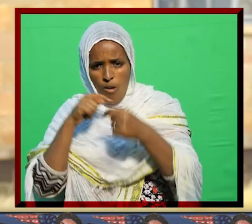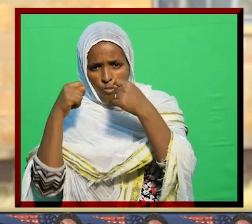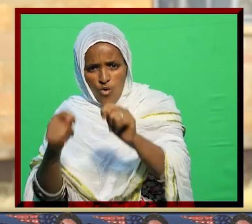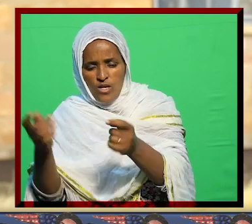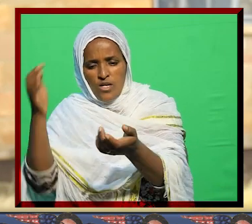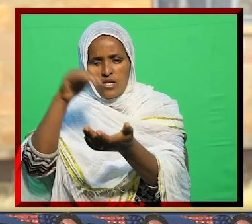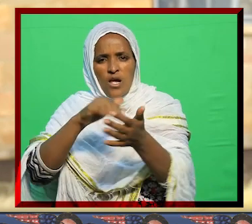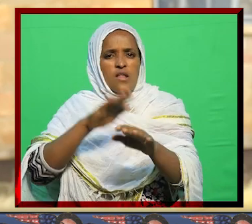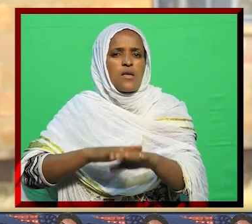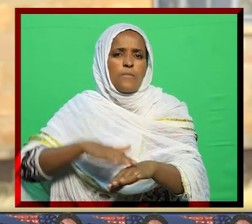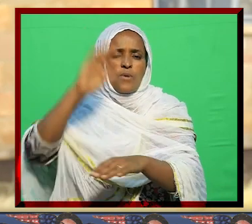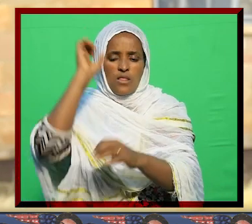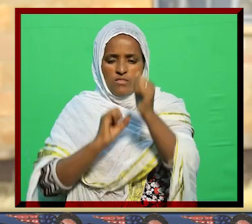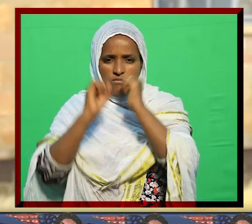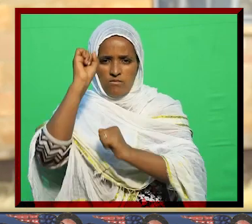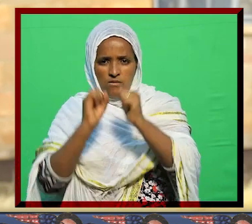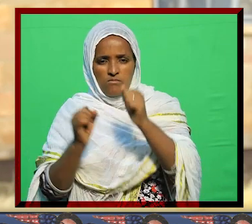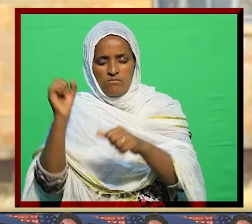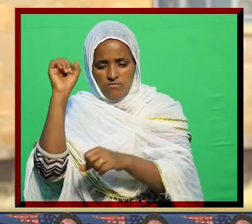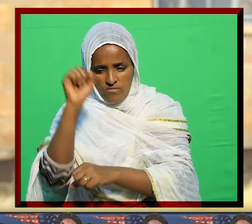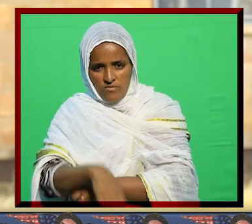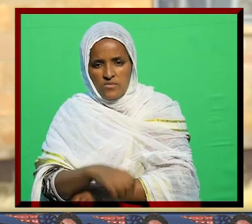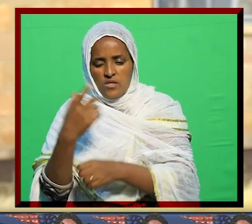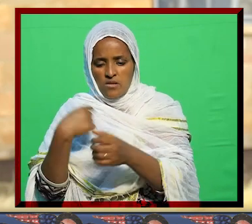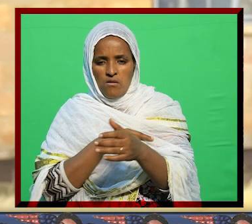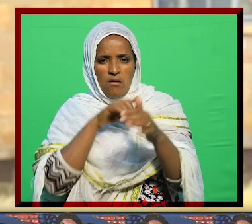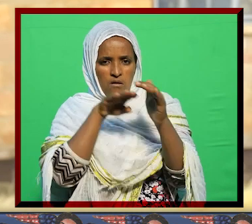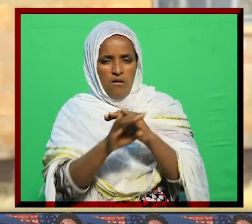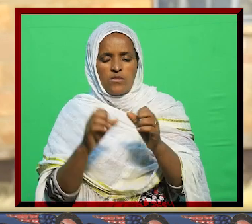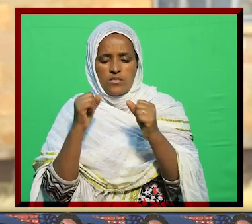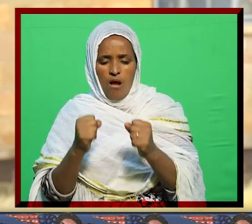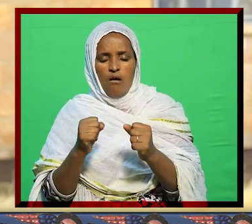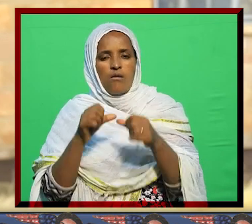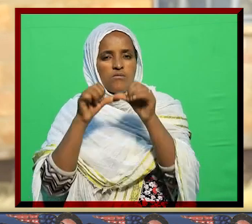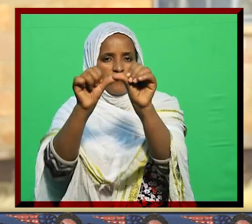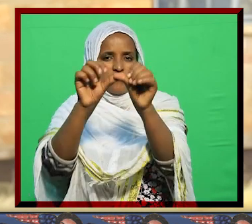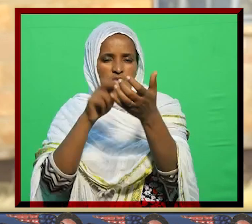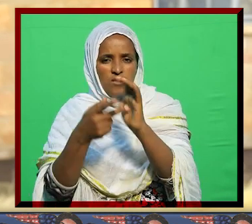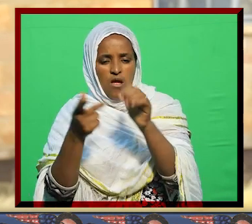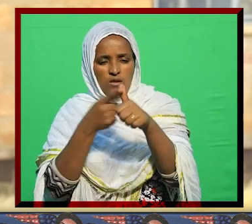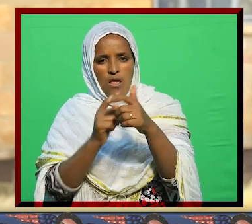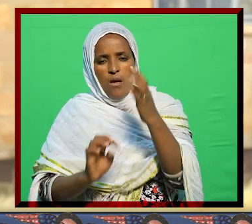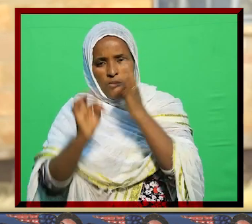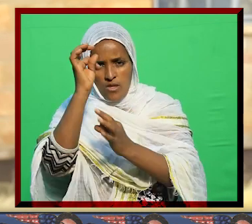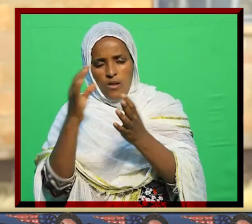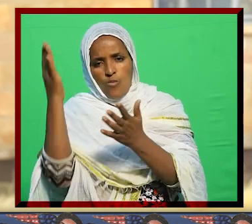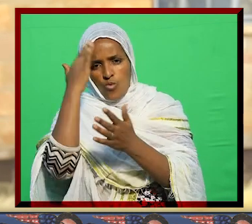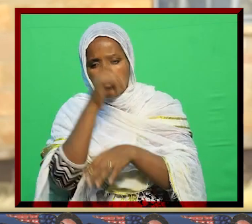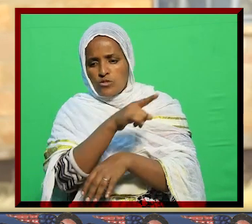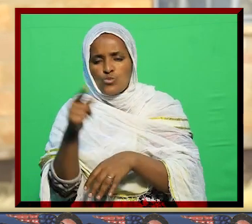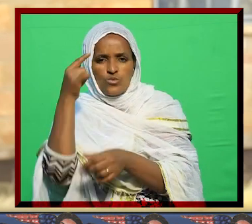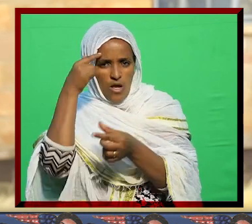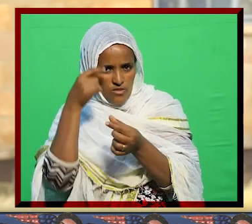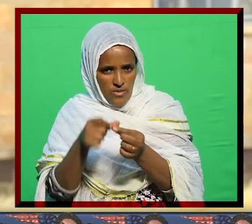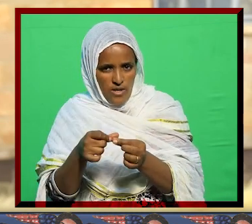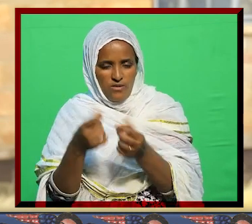ደግሞ እየሞከርነስን ይሄ ደግሞ እንደገና የበለጠ ደግሞ ተጋድሏቸውን ደግሞ በተጋድሏችን እናገባዋለን እየበረታን ሄዳለን። አንደኛ በታሪክና